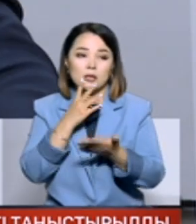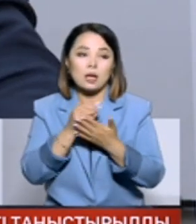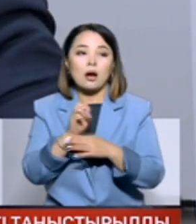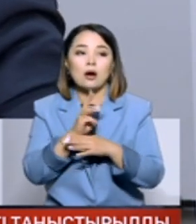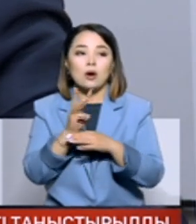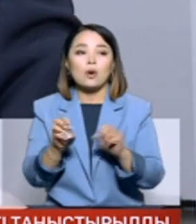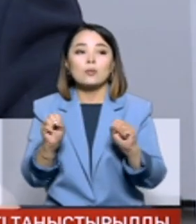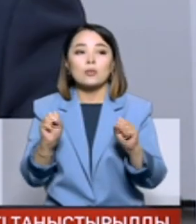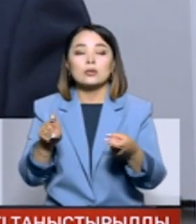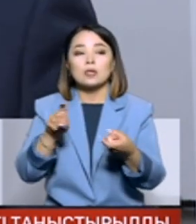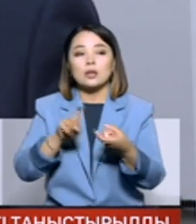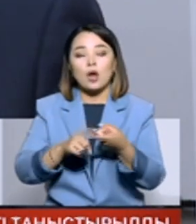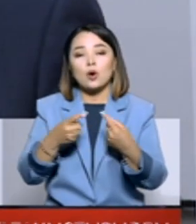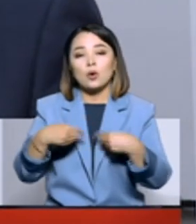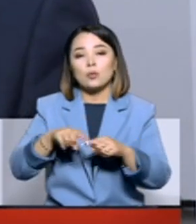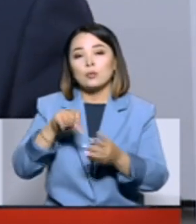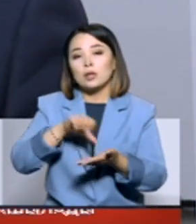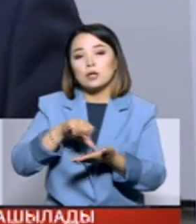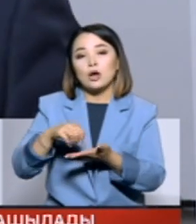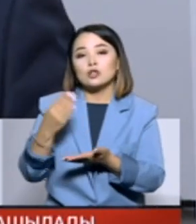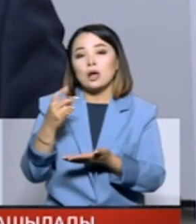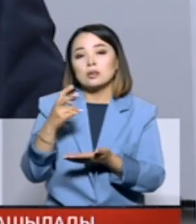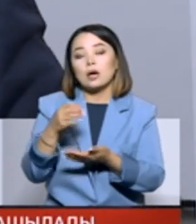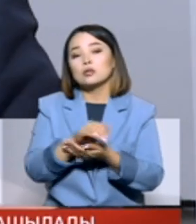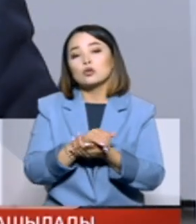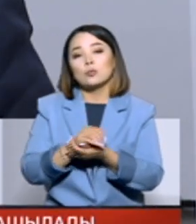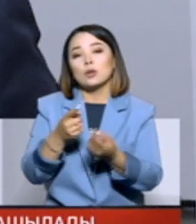қамтамасыз ете алатын ұйым ретінде Шанхай